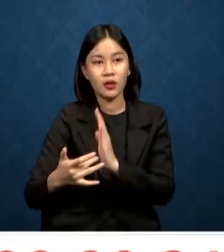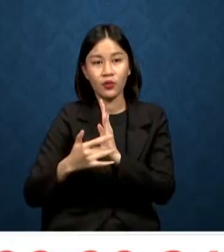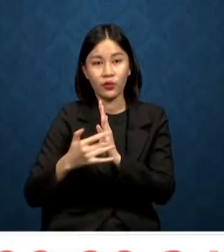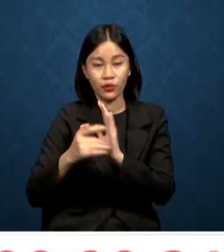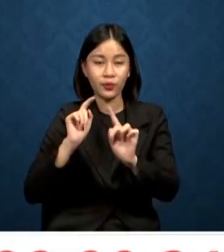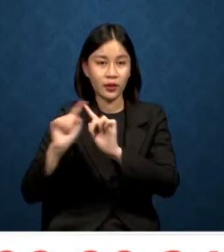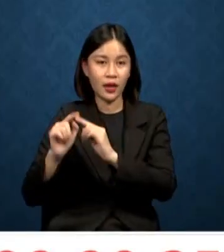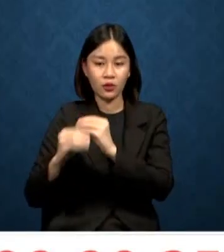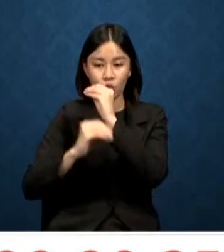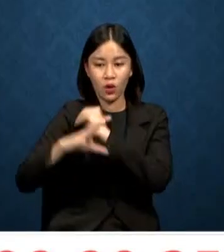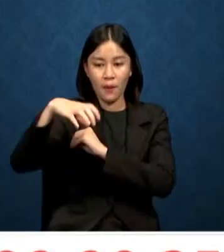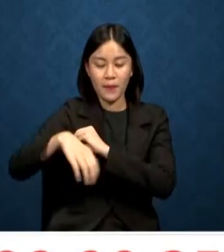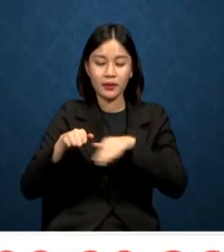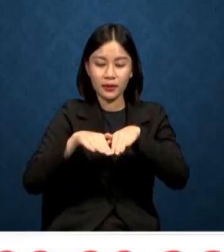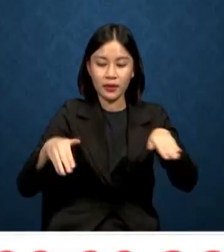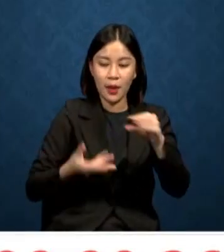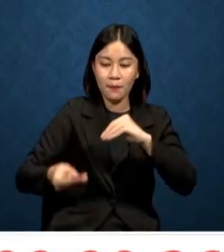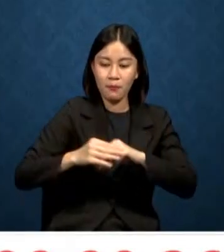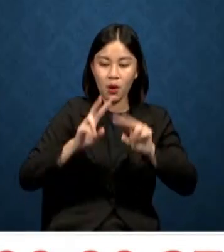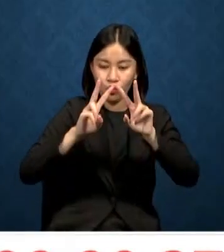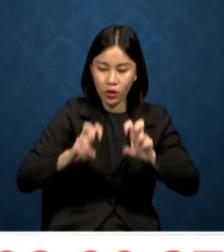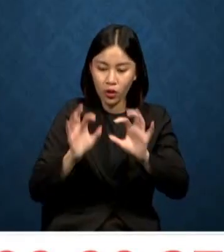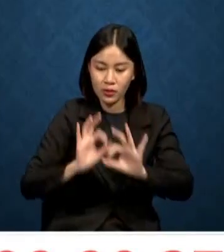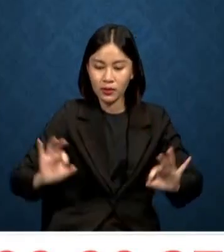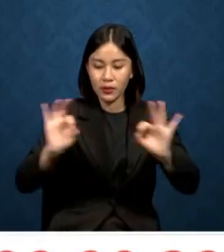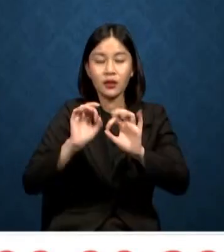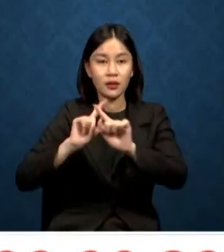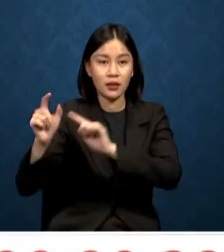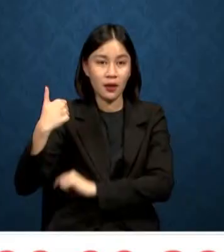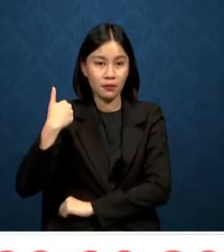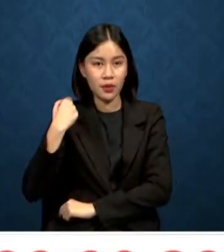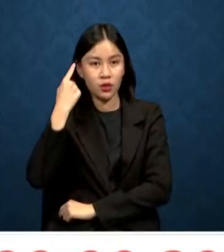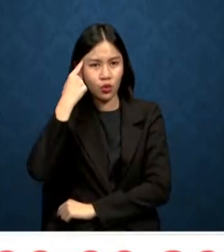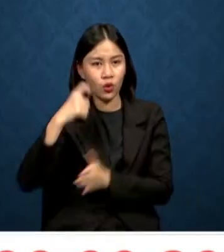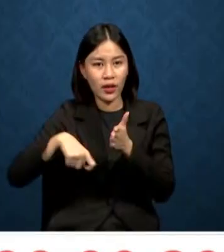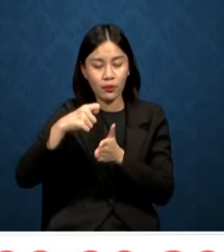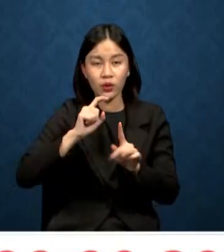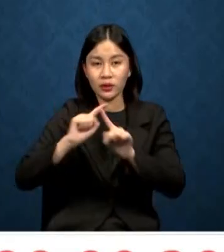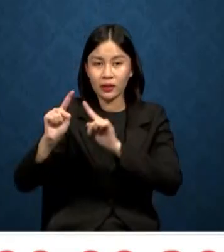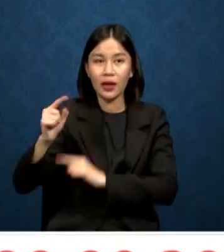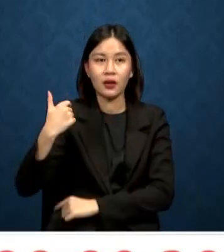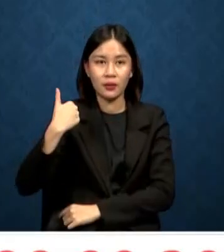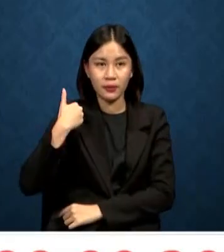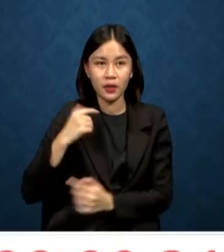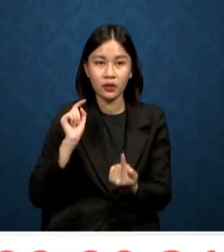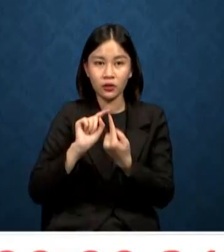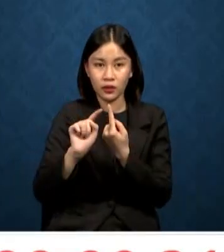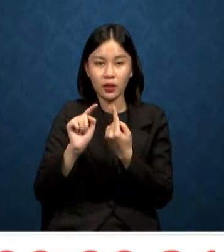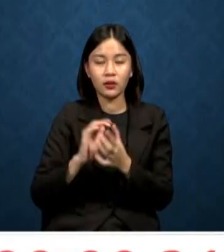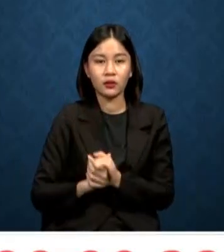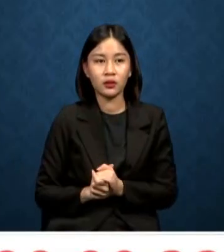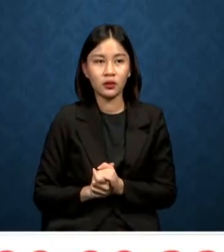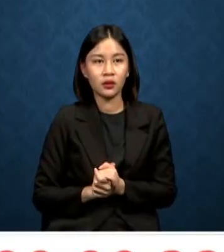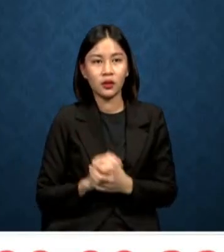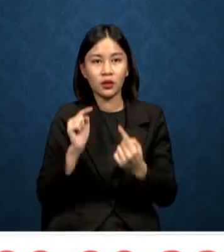ช.เพิ่มมาตรการการวิเคราะห์ความจำเป็นที่จะต้องรู้สายอย่างต่อเนื่องจาก